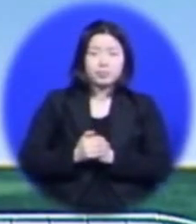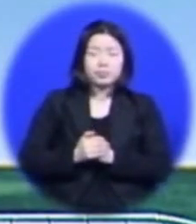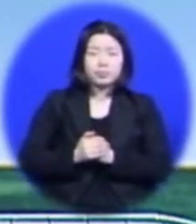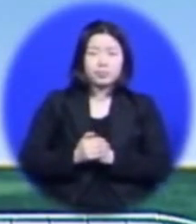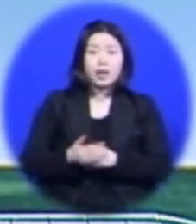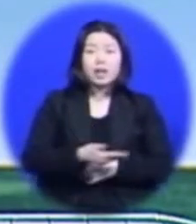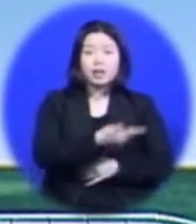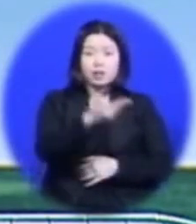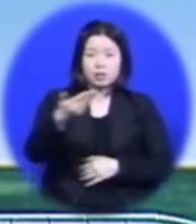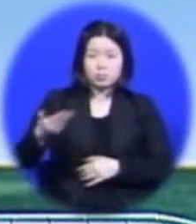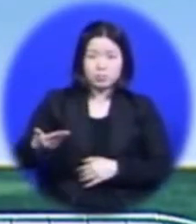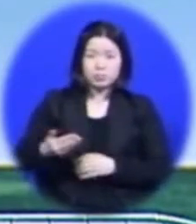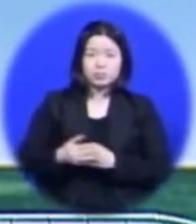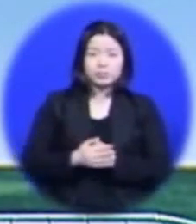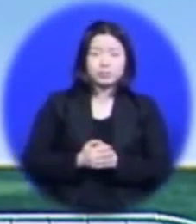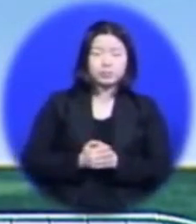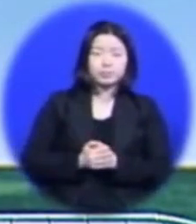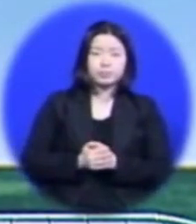여러분,